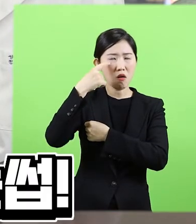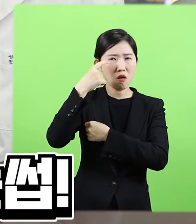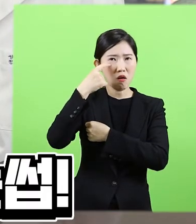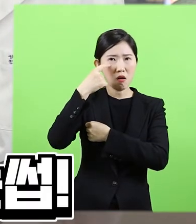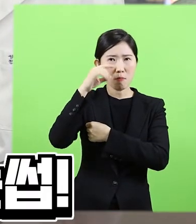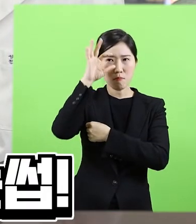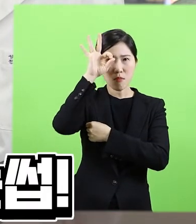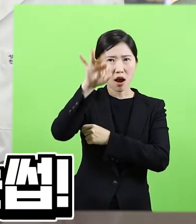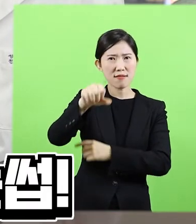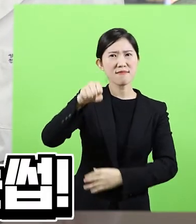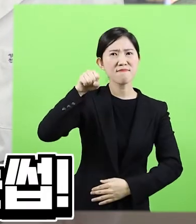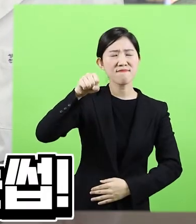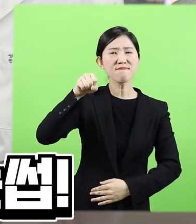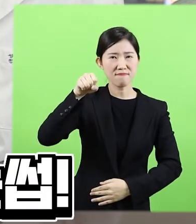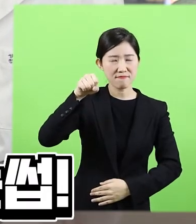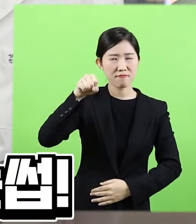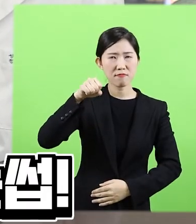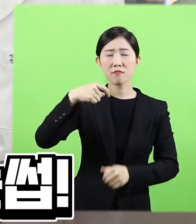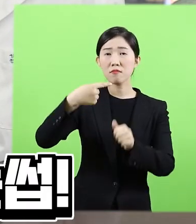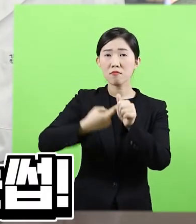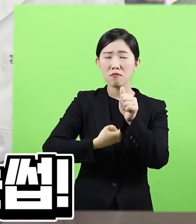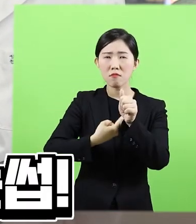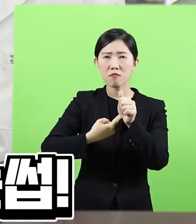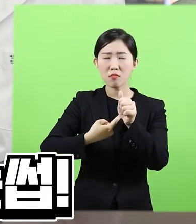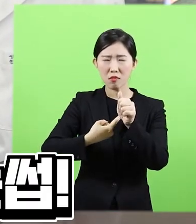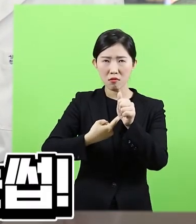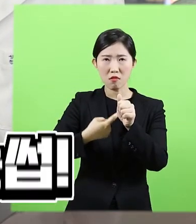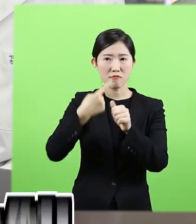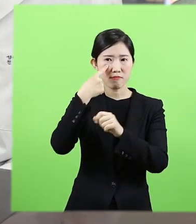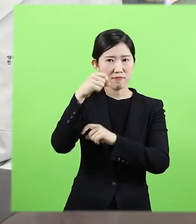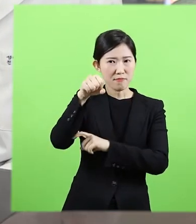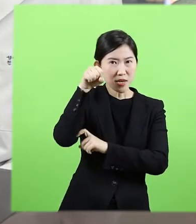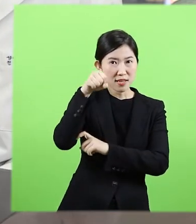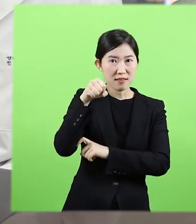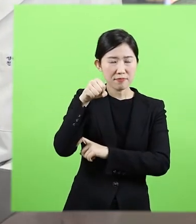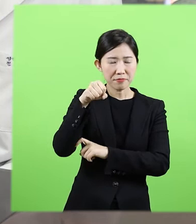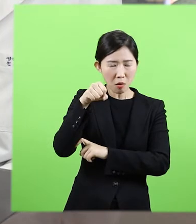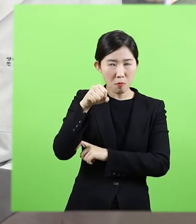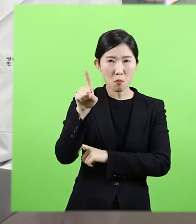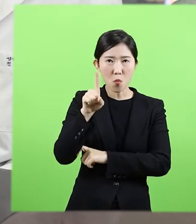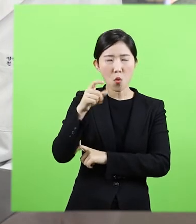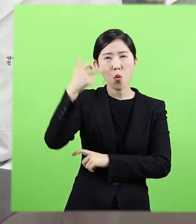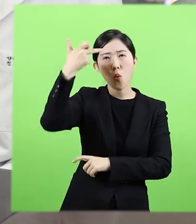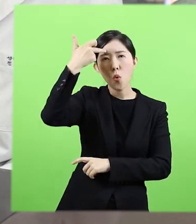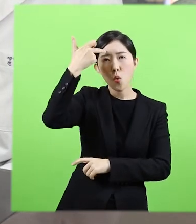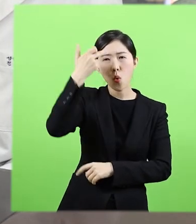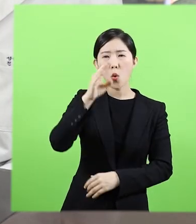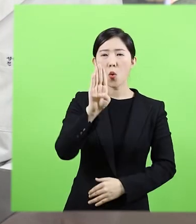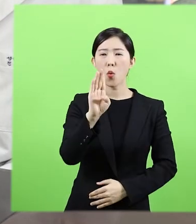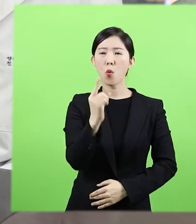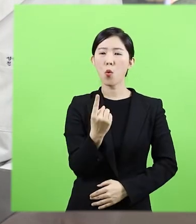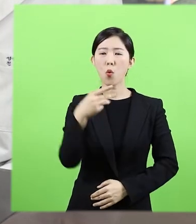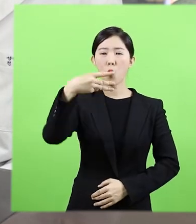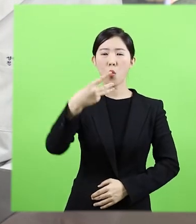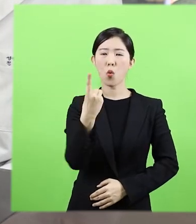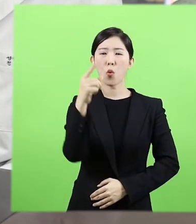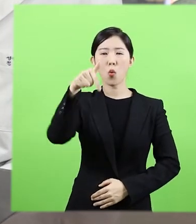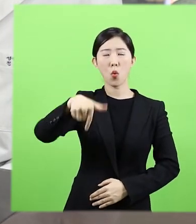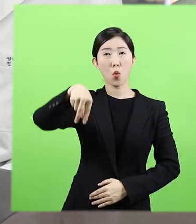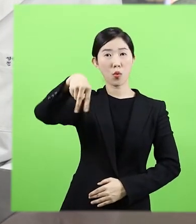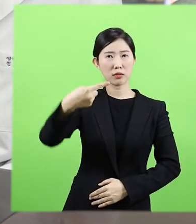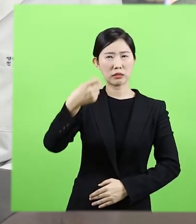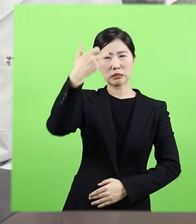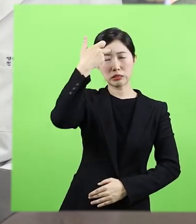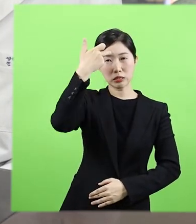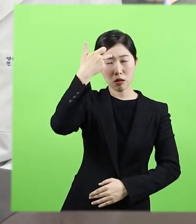그 이유는 이분이 오른쪽 눈이 주시한일 것입니다. 그래서 이런 분한테는 여기다 보톡스를